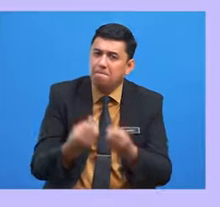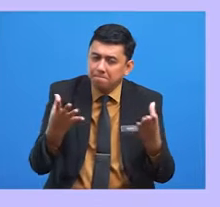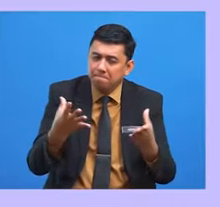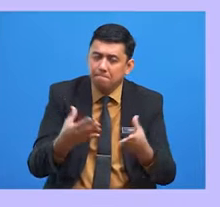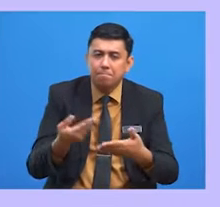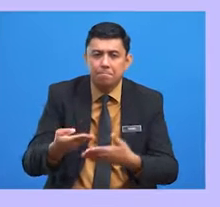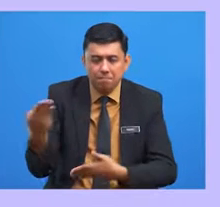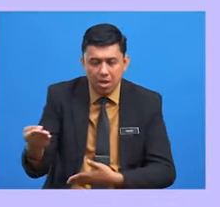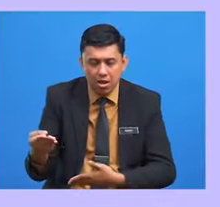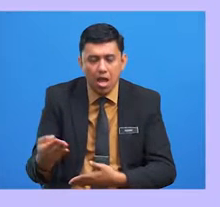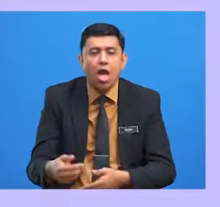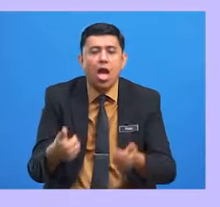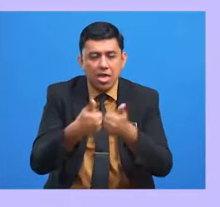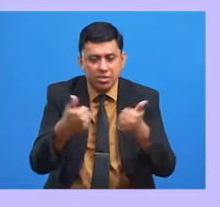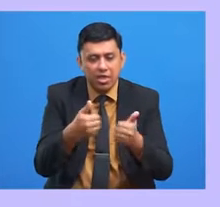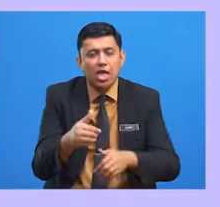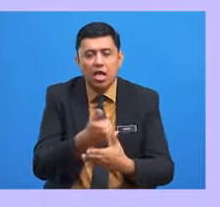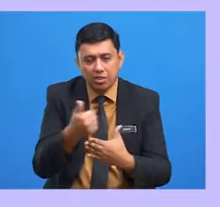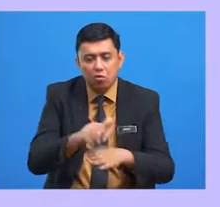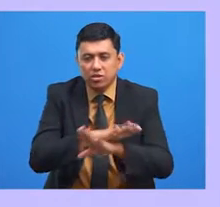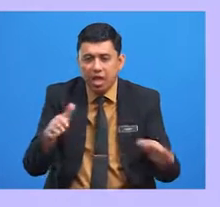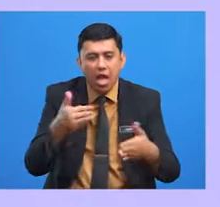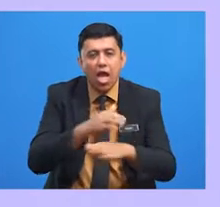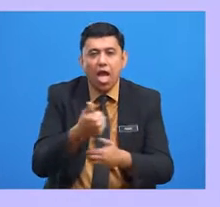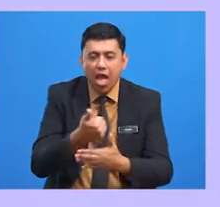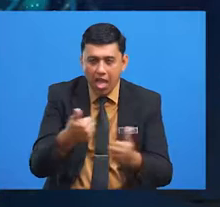bagi barang anjal atau tak anjal?